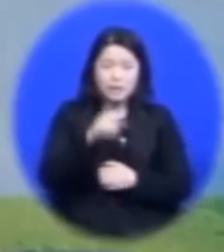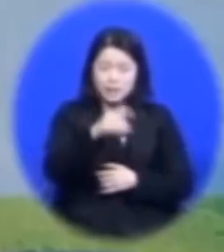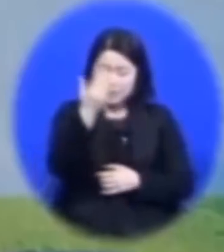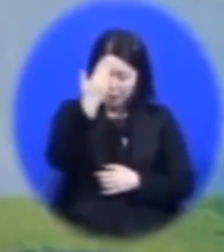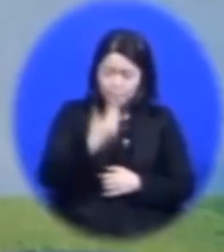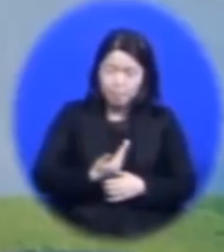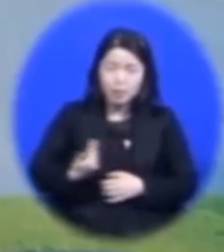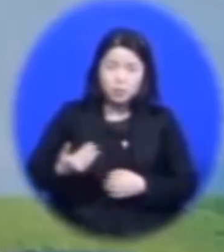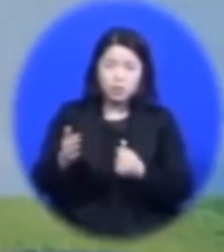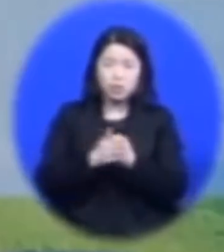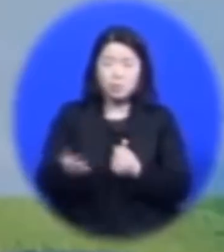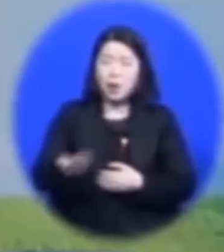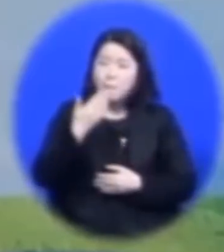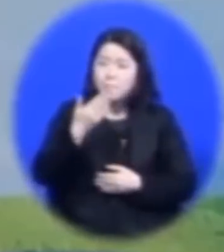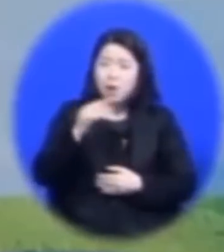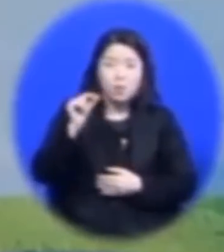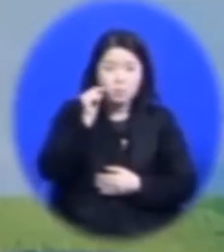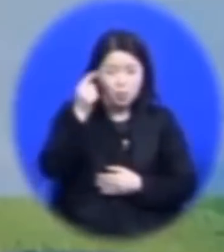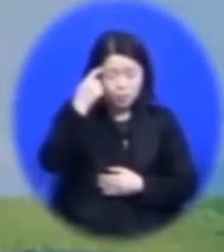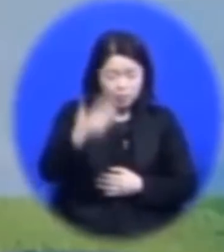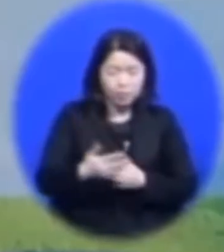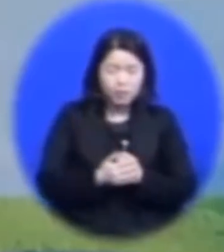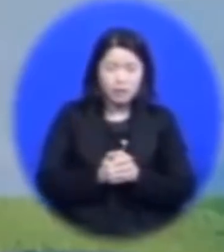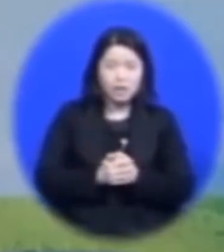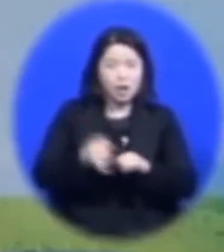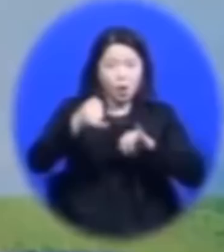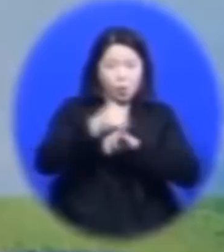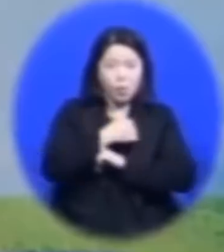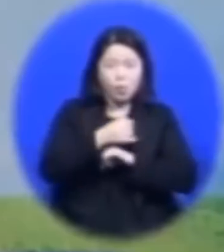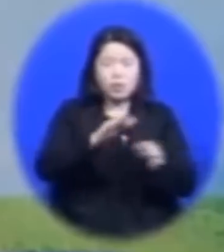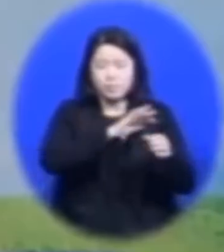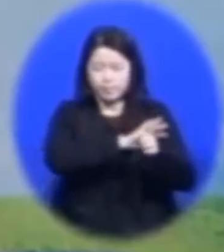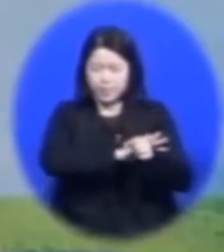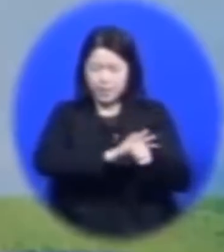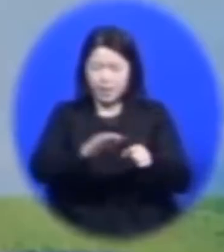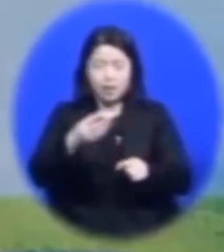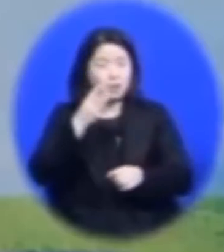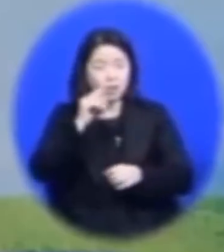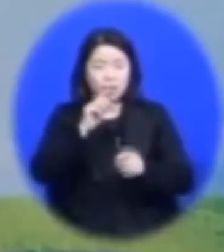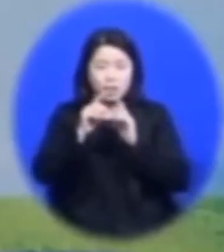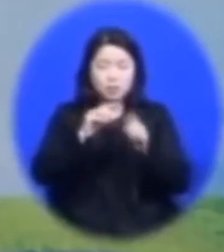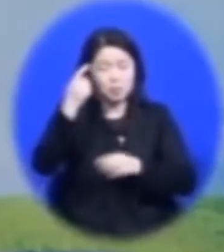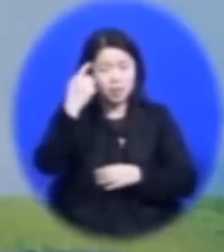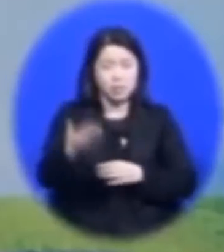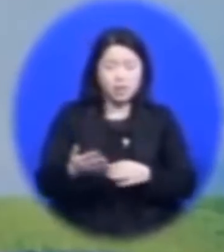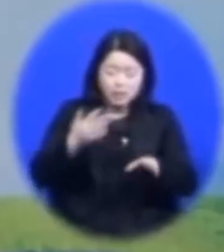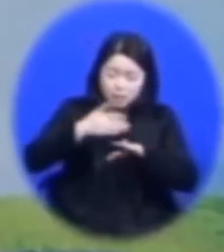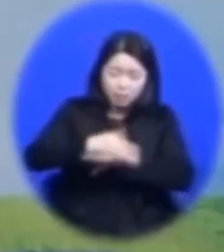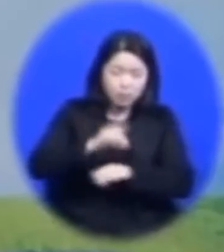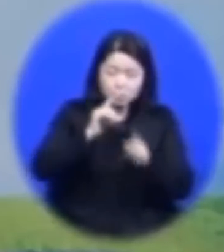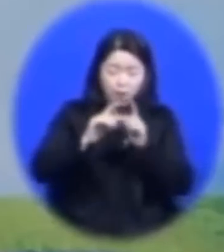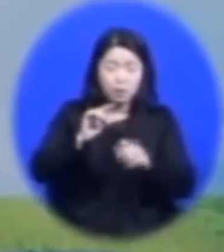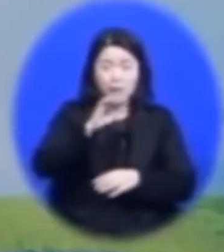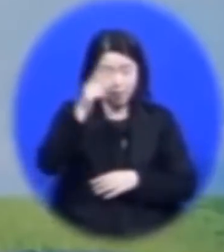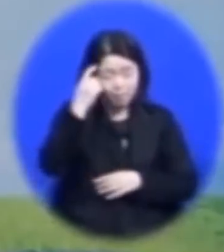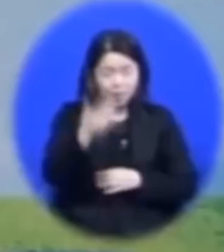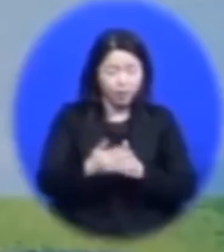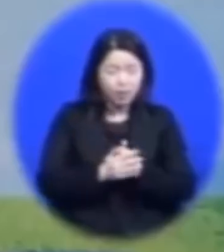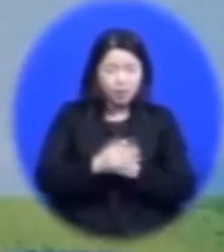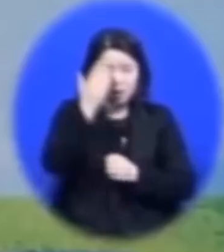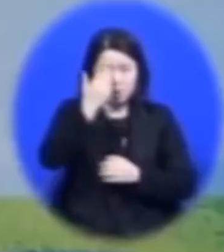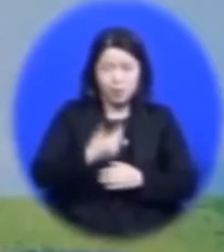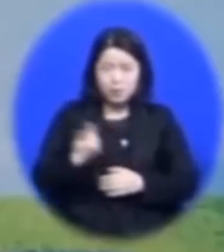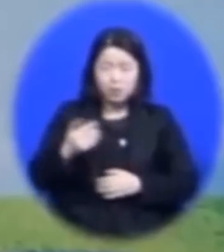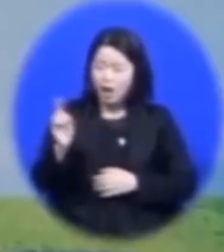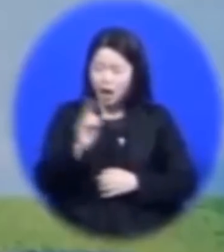반쪽 이라서 먹을 것을 못 미 꼭 잘잘 쏟아야 말이니 천천히 말하면 안 되니 반쪽 1